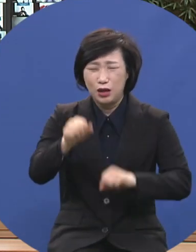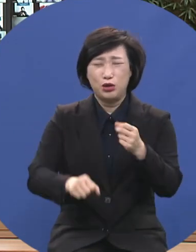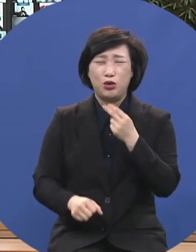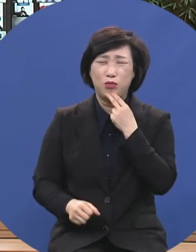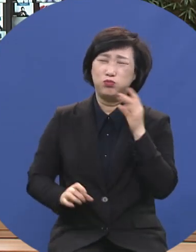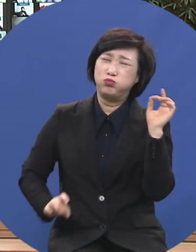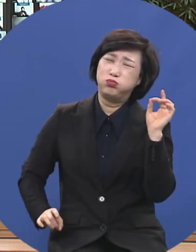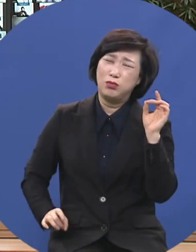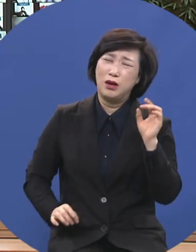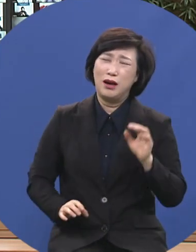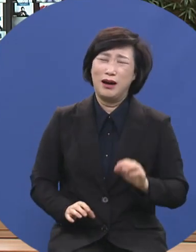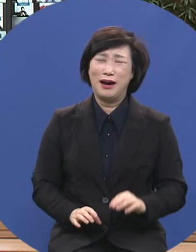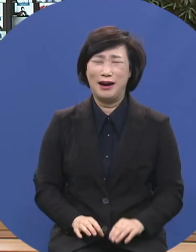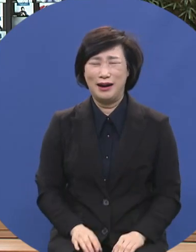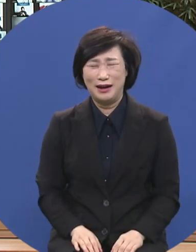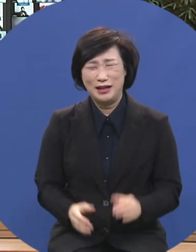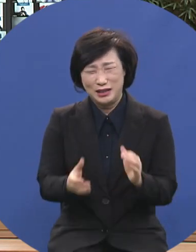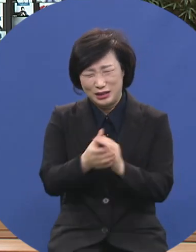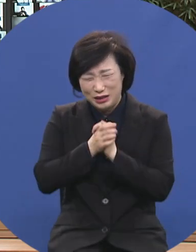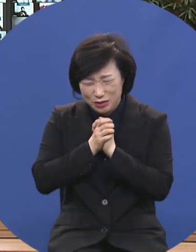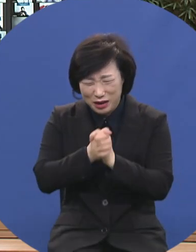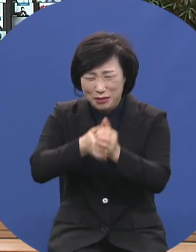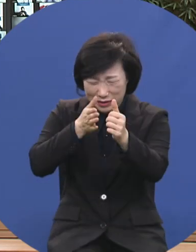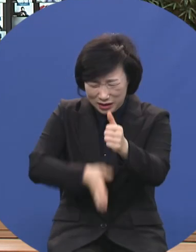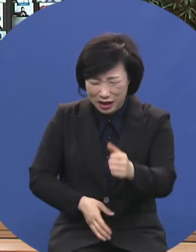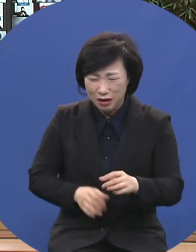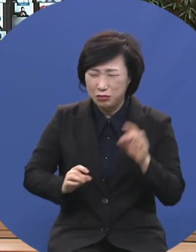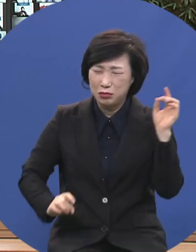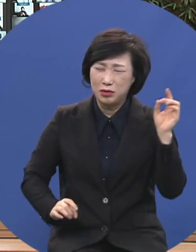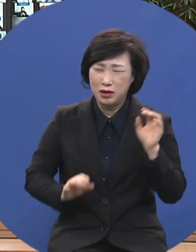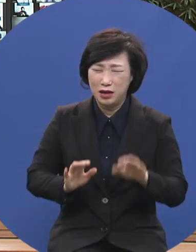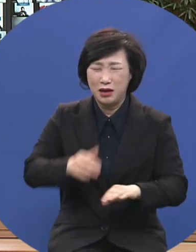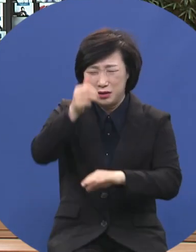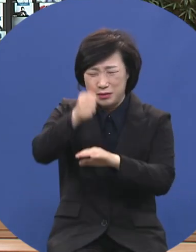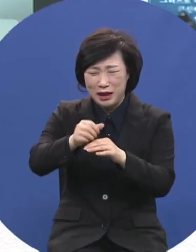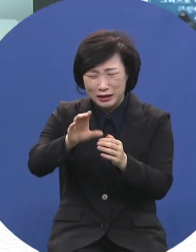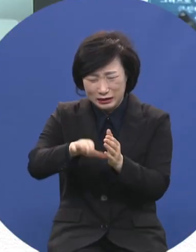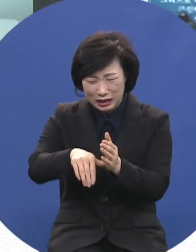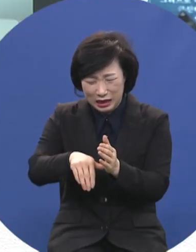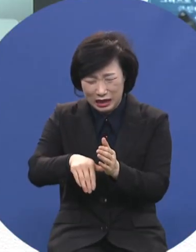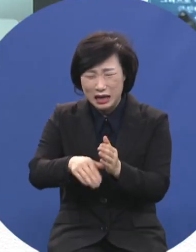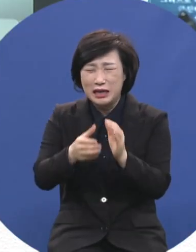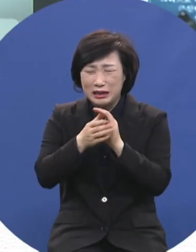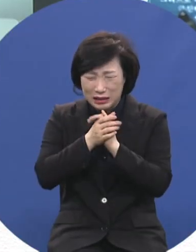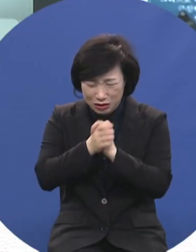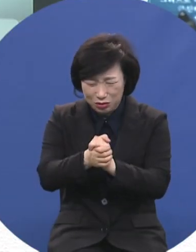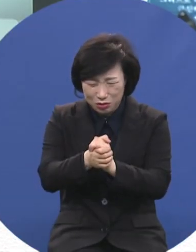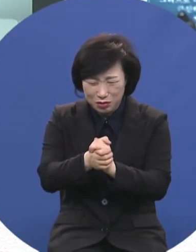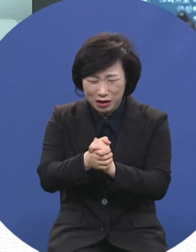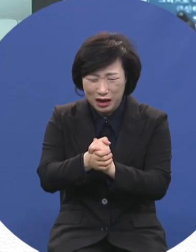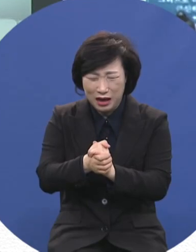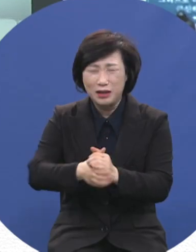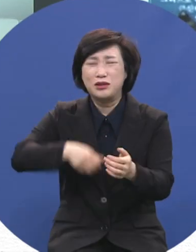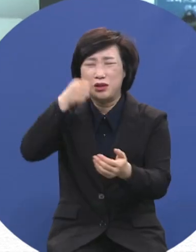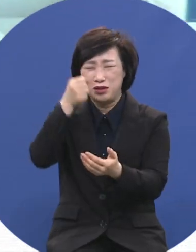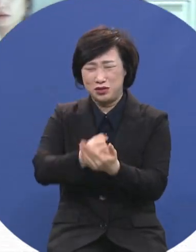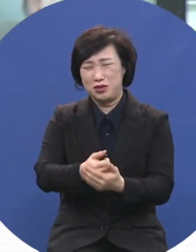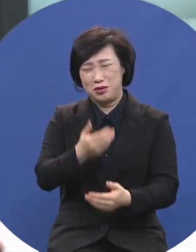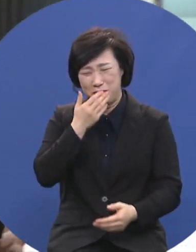합니다. 기도하자게도 안 합니다. 마지막 때는 기도가 결판이